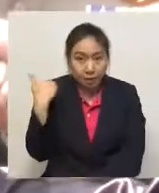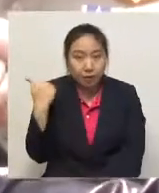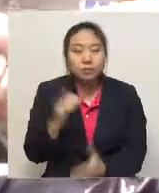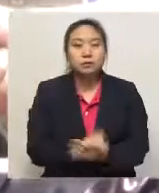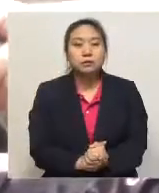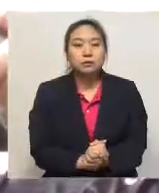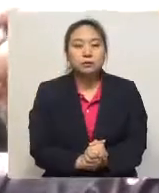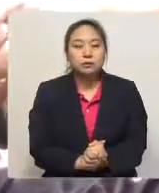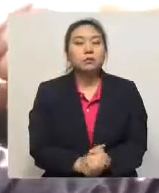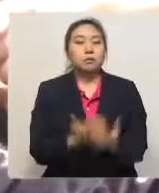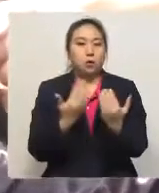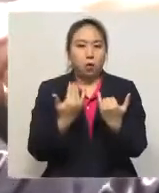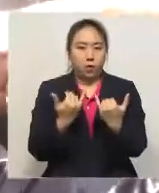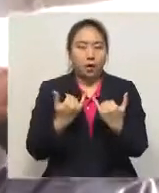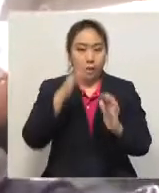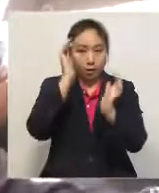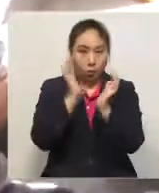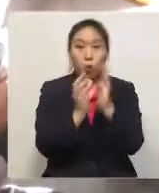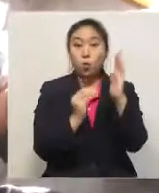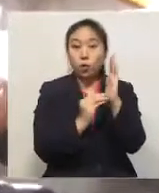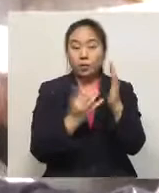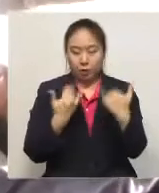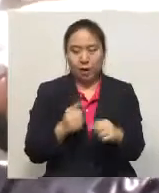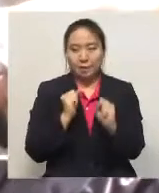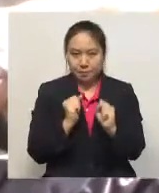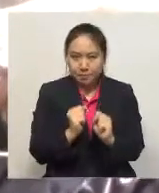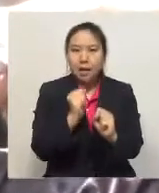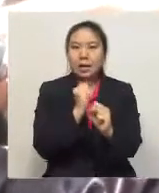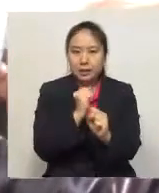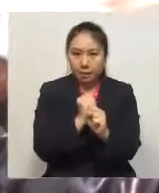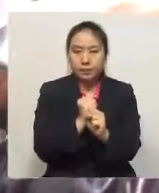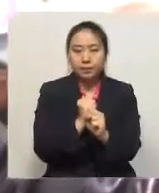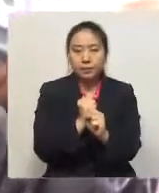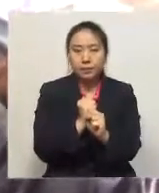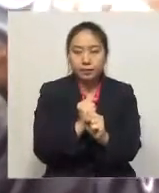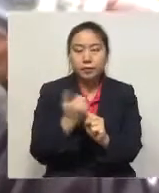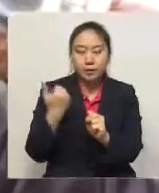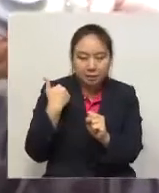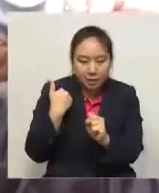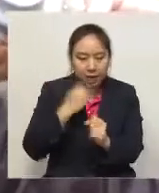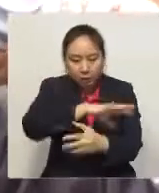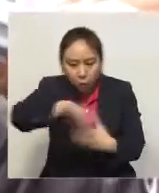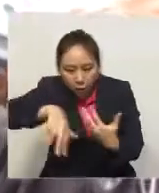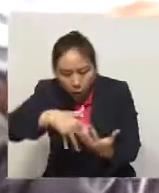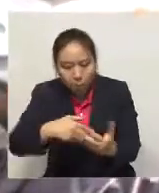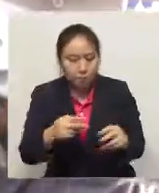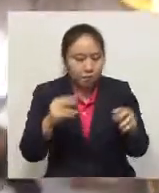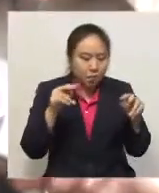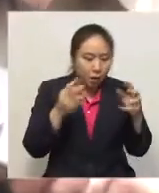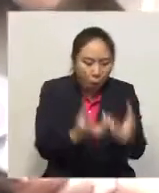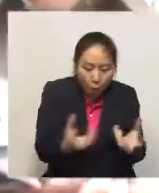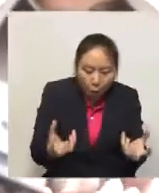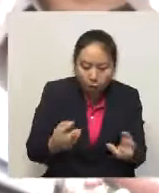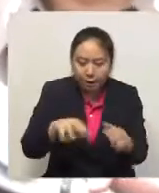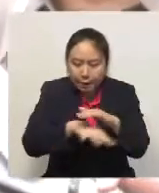งนี้เนี่ยทางกรมราชการตำรวจนครบาลเนี่ยกำลังทำอยู่นะครับแล้วรวมทั้งสิ่งแวดล้อมทั้งวัตถุพยานในที่เกิดเหตุทั้งหมดครับ